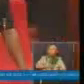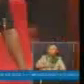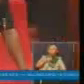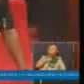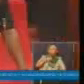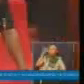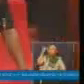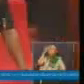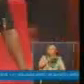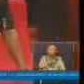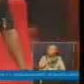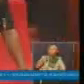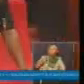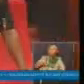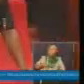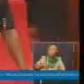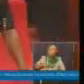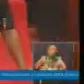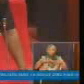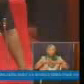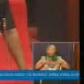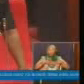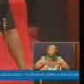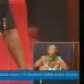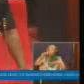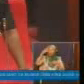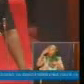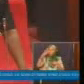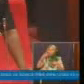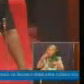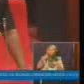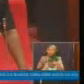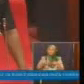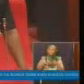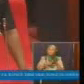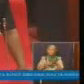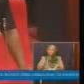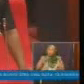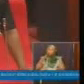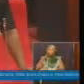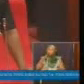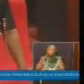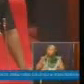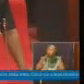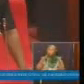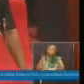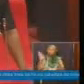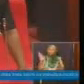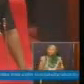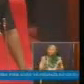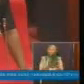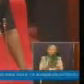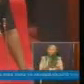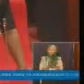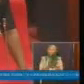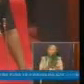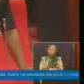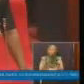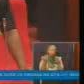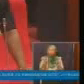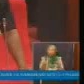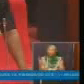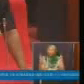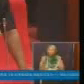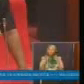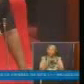kwa unyenyekevu mkubwa, licha ya nguvu kubwa alionayo, akawasii waweze kukutana